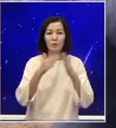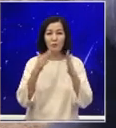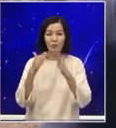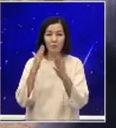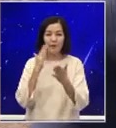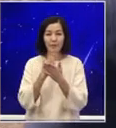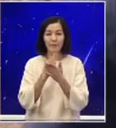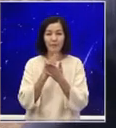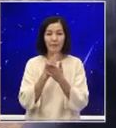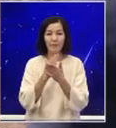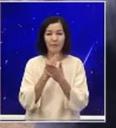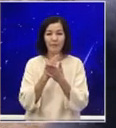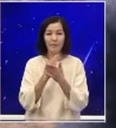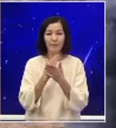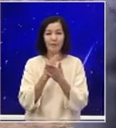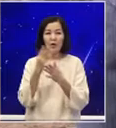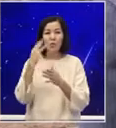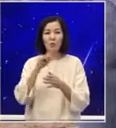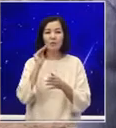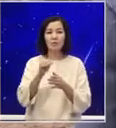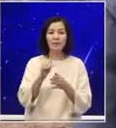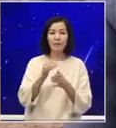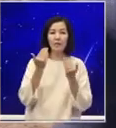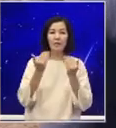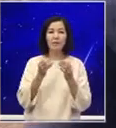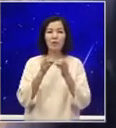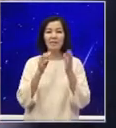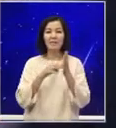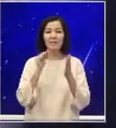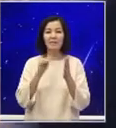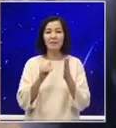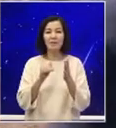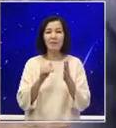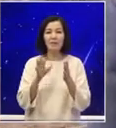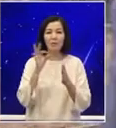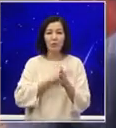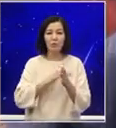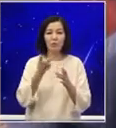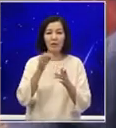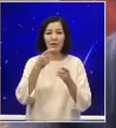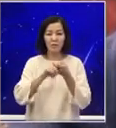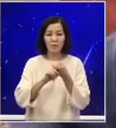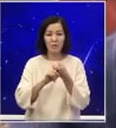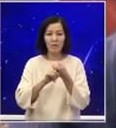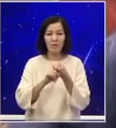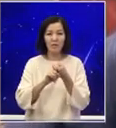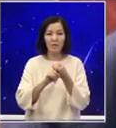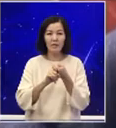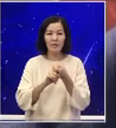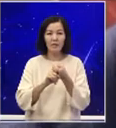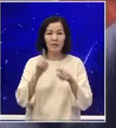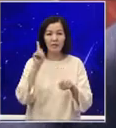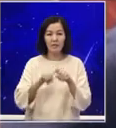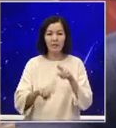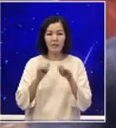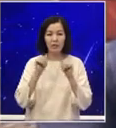потребитель. 30 мыңнан санайтын болсақ, қазір күнде біз 18 мың жаңағы тұтынушыға газ беріппіз. Олдың газы аз күнде шешіліп қалуы мүмкін,